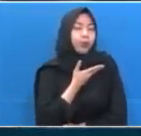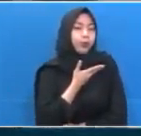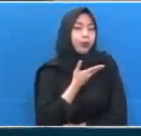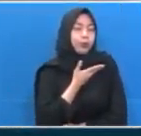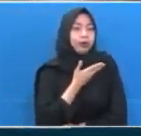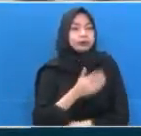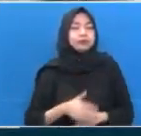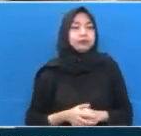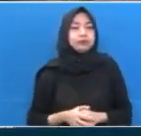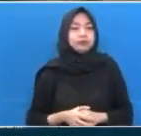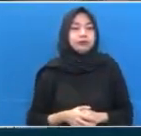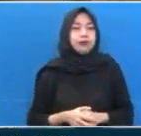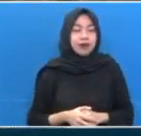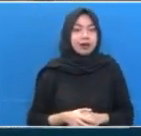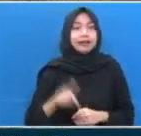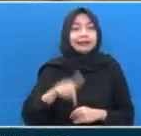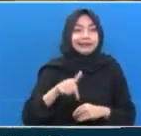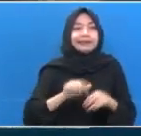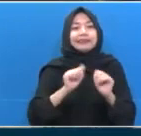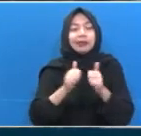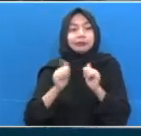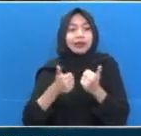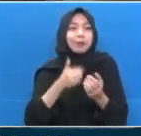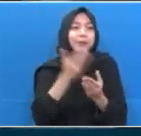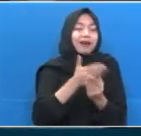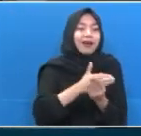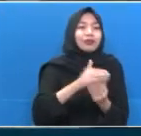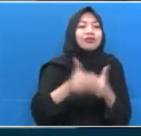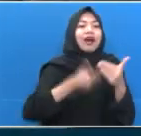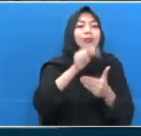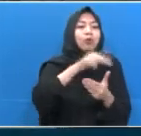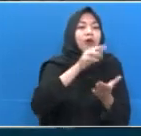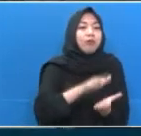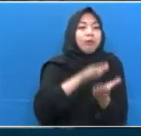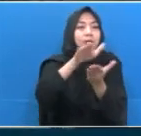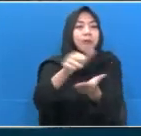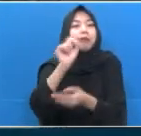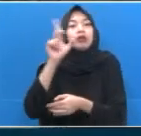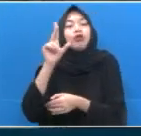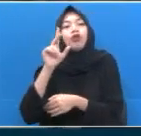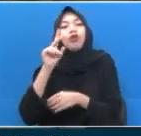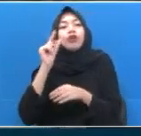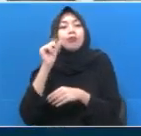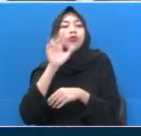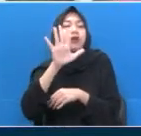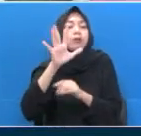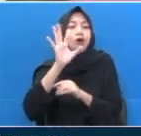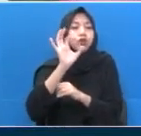akan menjalani pelimpahan tahap 2 yang akan digelar Besok rabu 5 Oktober